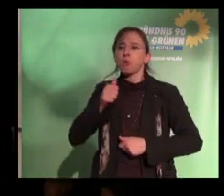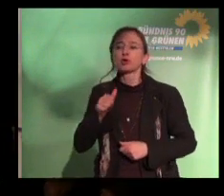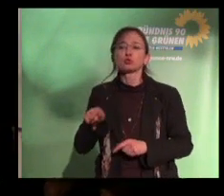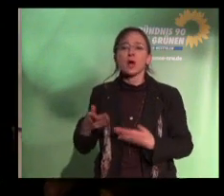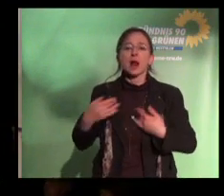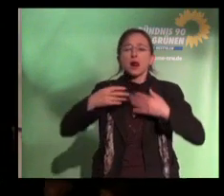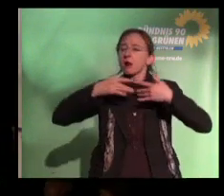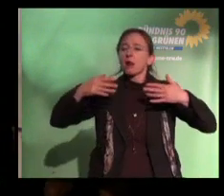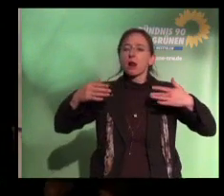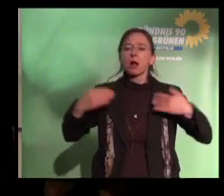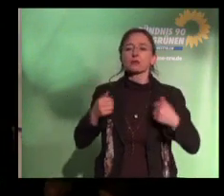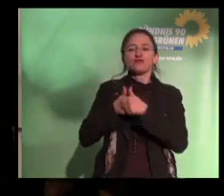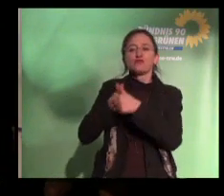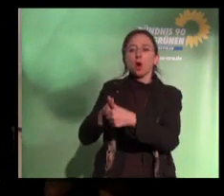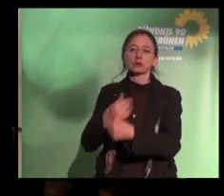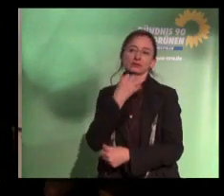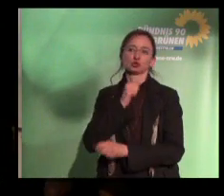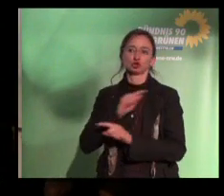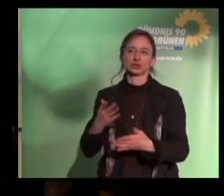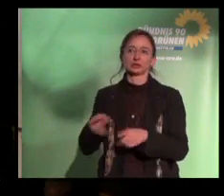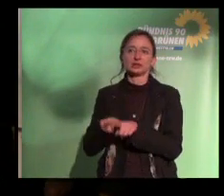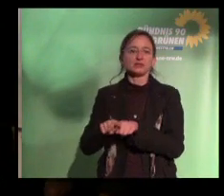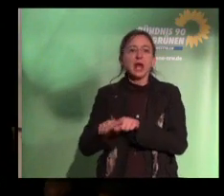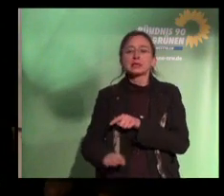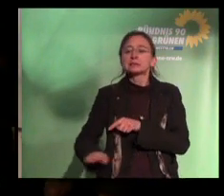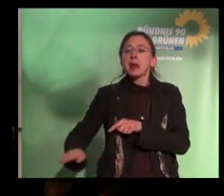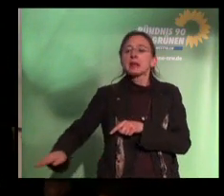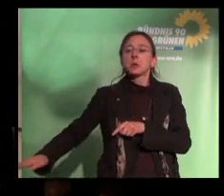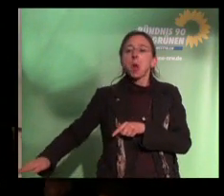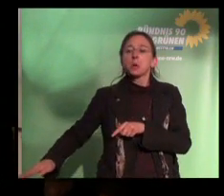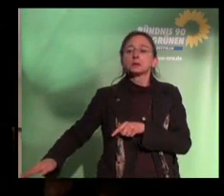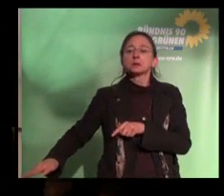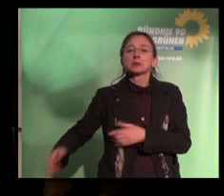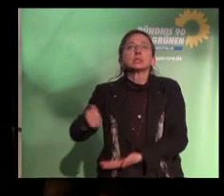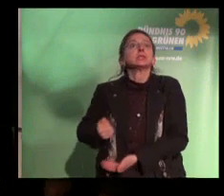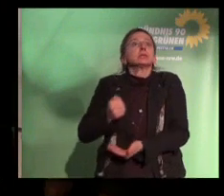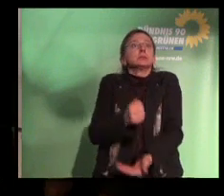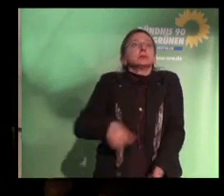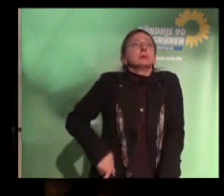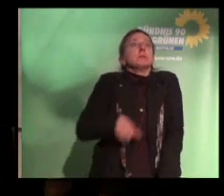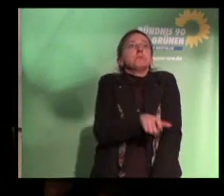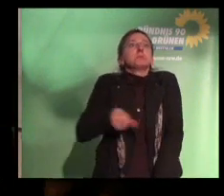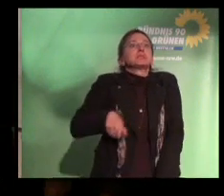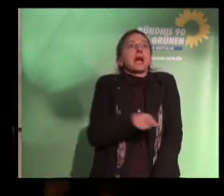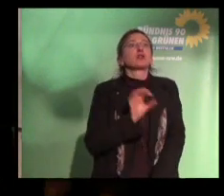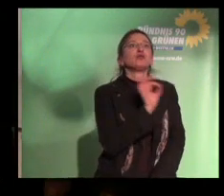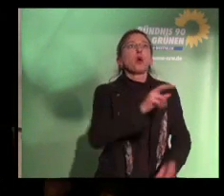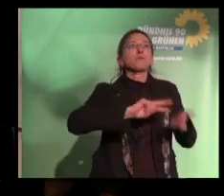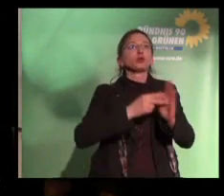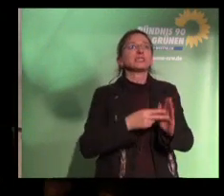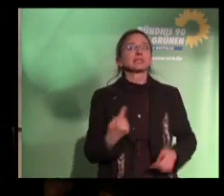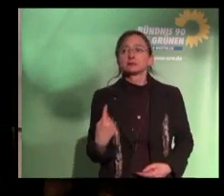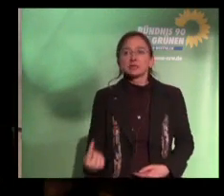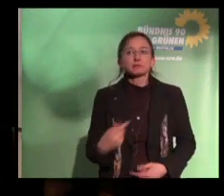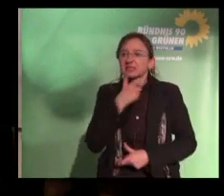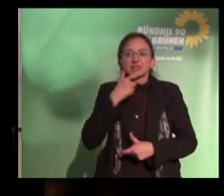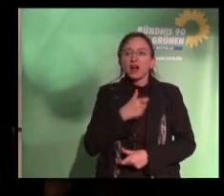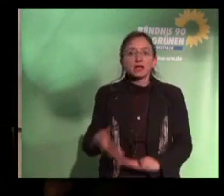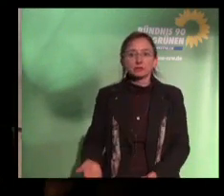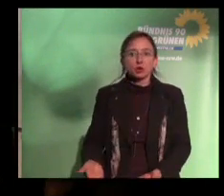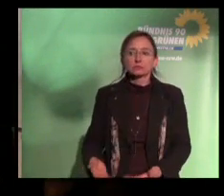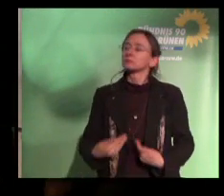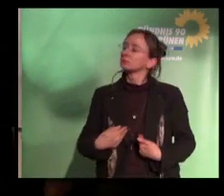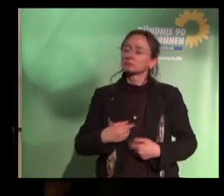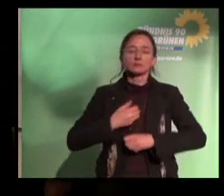Zeche zahlen müssen für eine Politik, die sie nicht zu verantworten haben. Und deshalb sagen wir, ein gerechteres Steuersystem ist absolut wichtig.